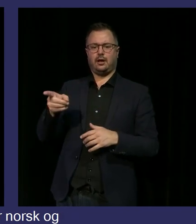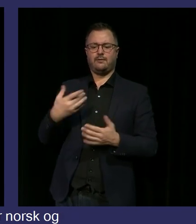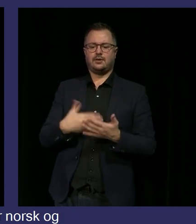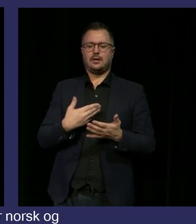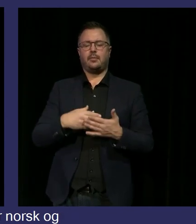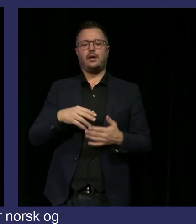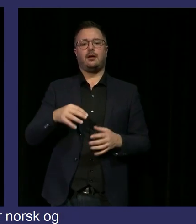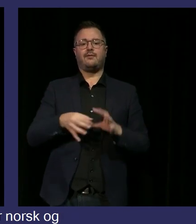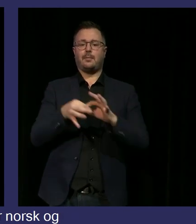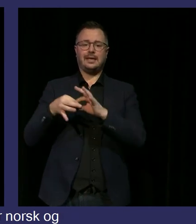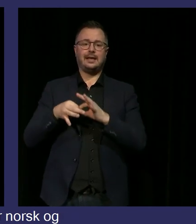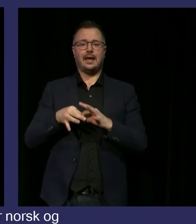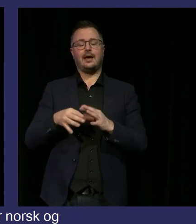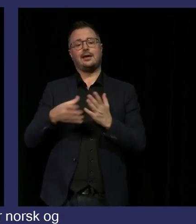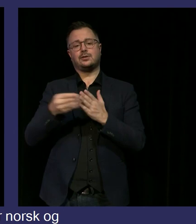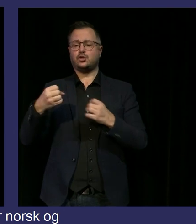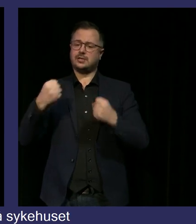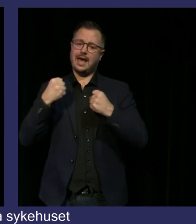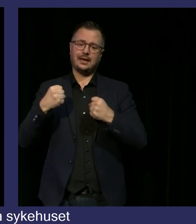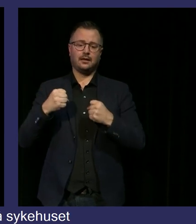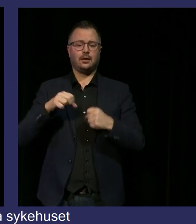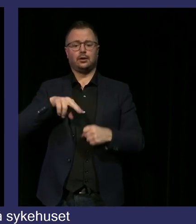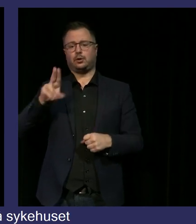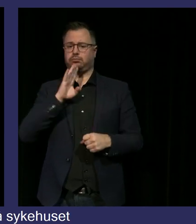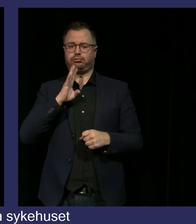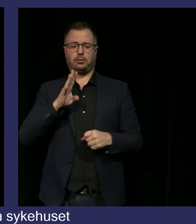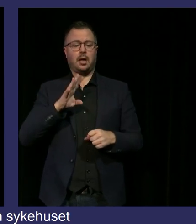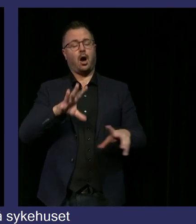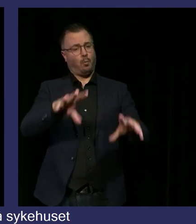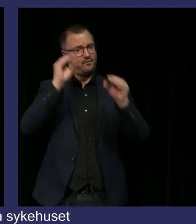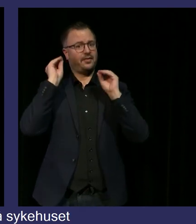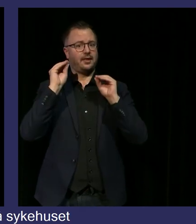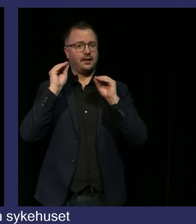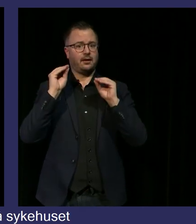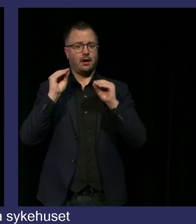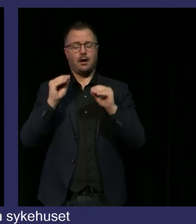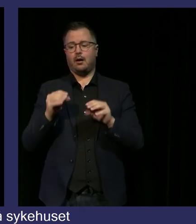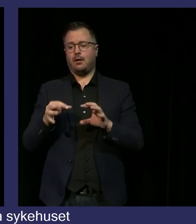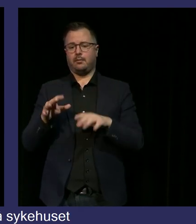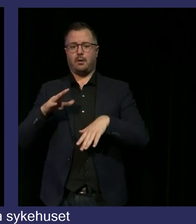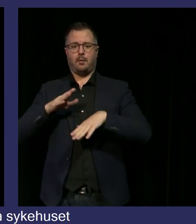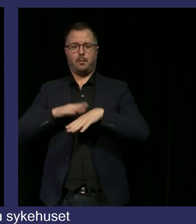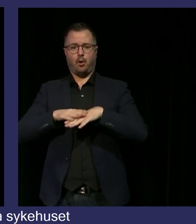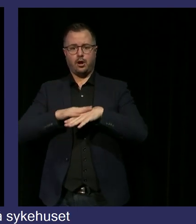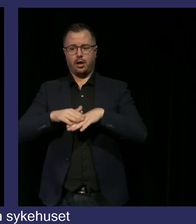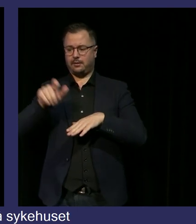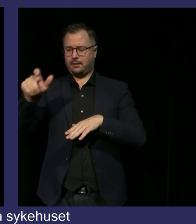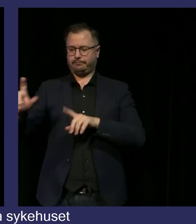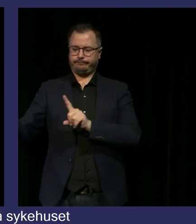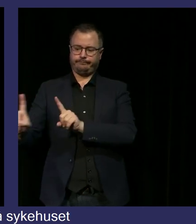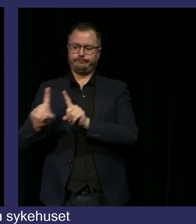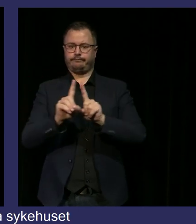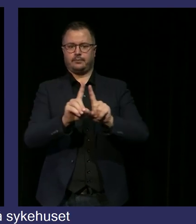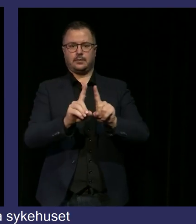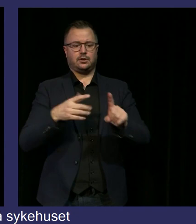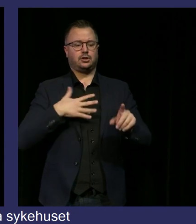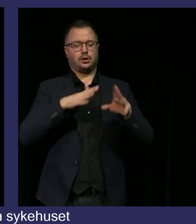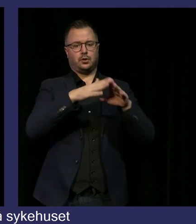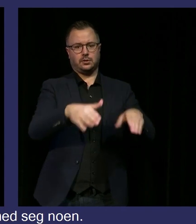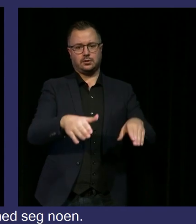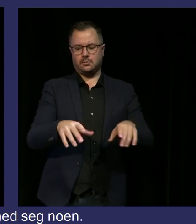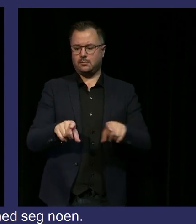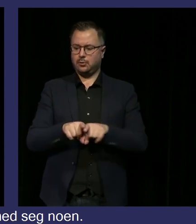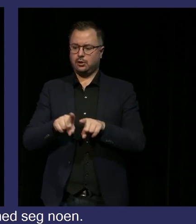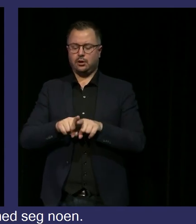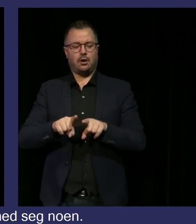og kan systemet, de får med seg ting, og de tar med seg en pårørende da, inn på sykehus, og, som sikrer at man I hvert fall får med seg det som blir